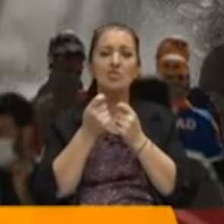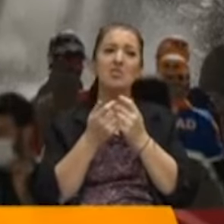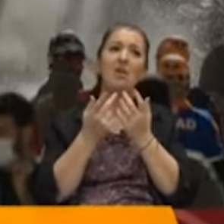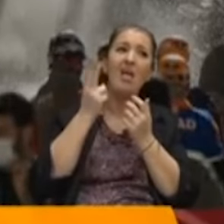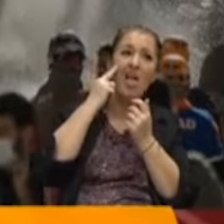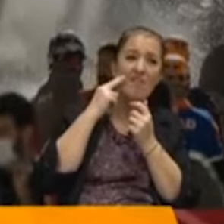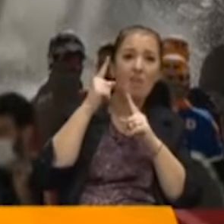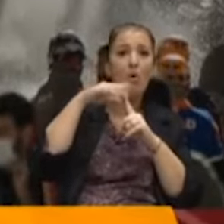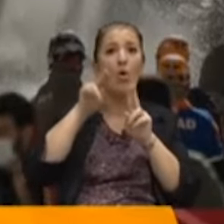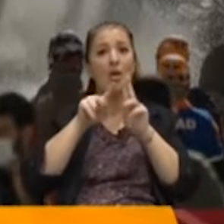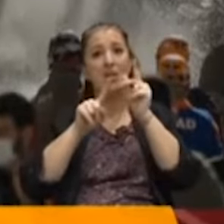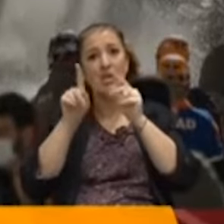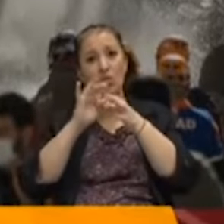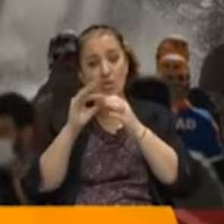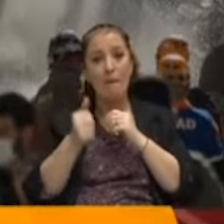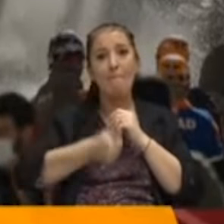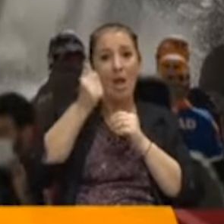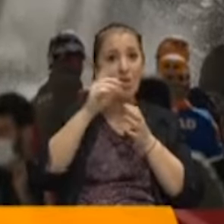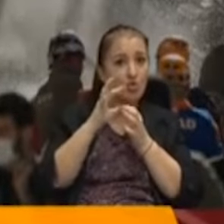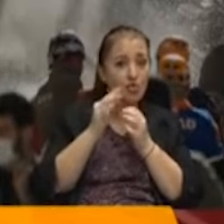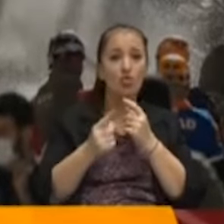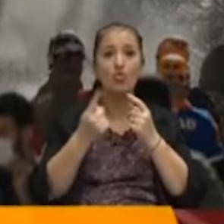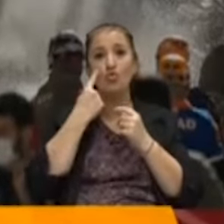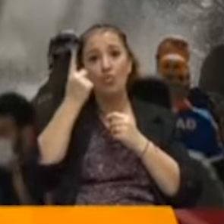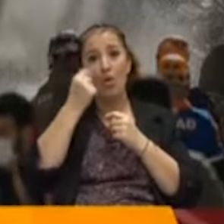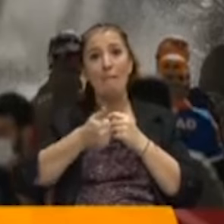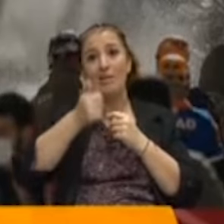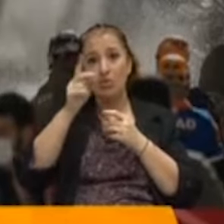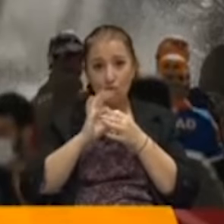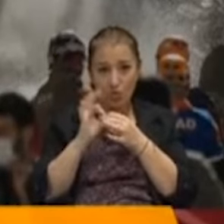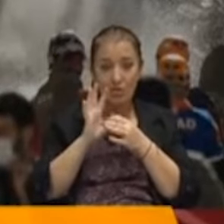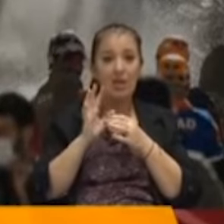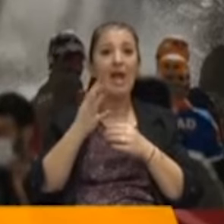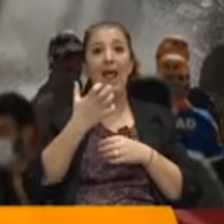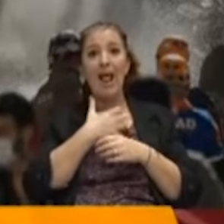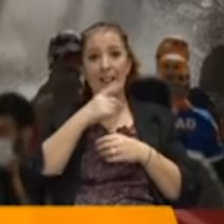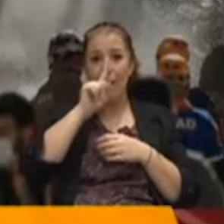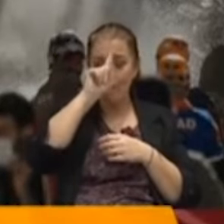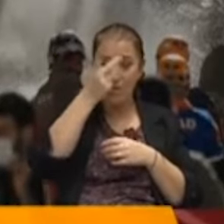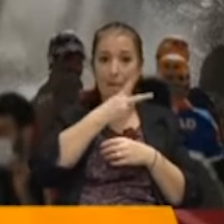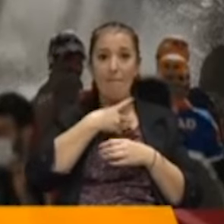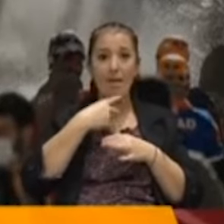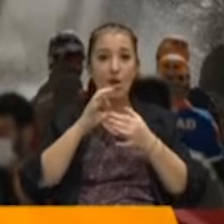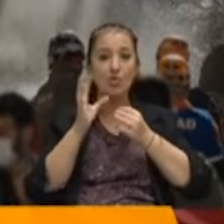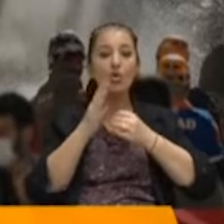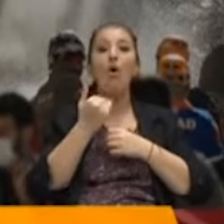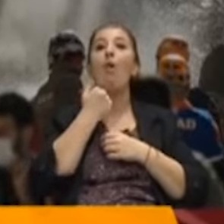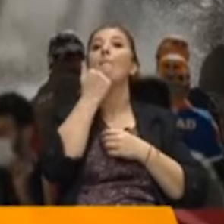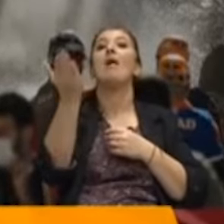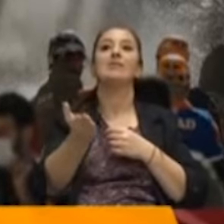TOKİ çözecek, bakanlık çözecek, Cumhurbaşkanlığı çözecek, kendi başına belediyeler çözecek.